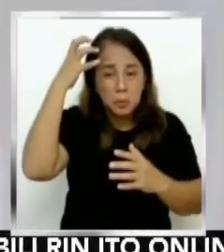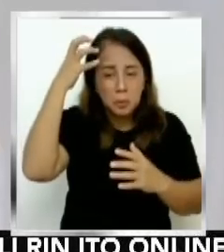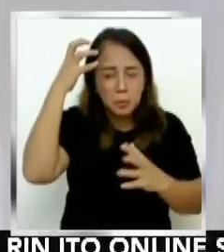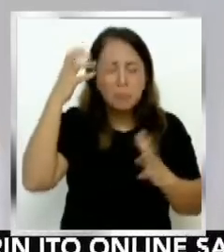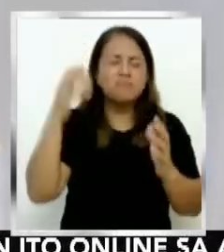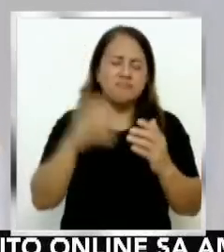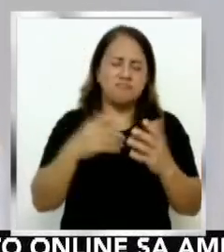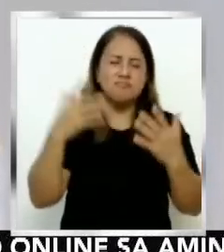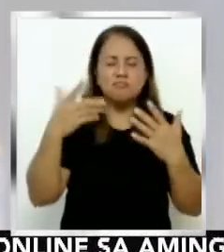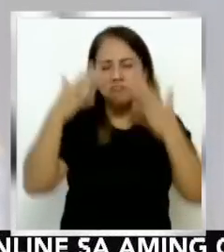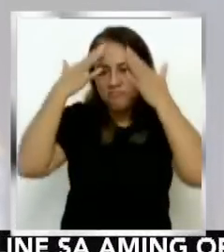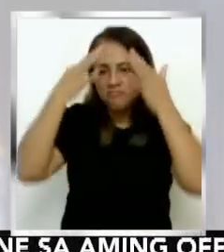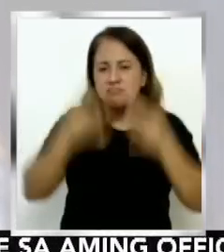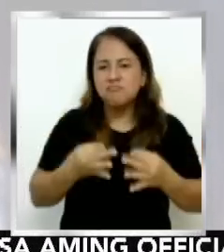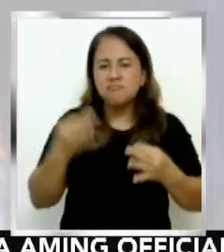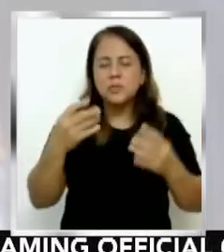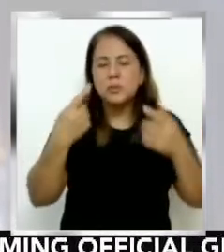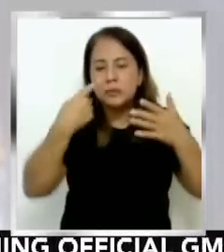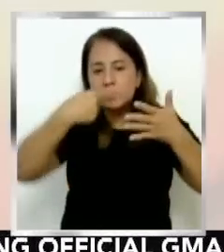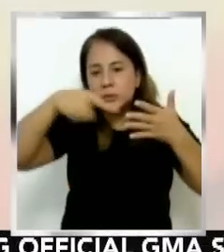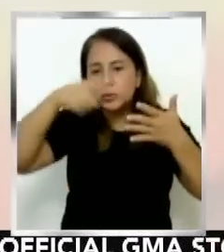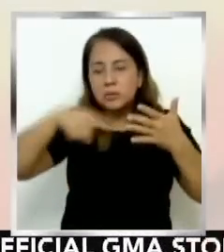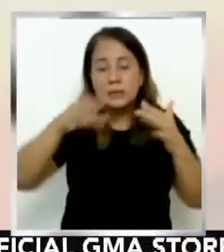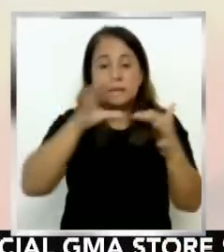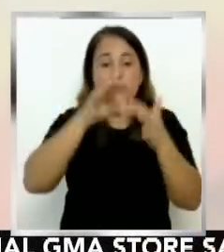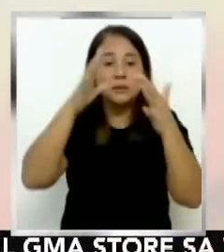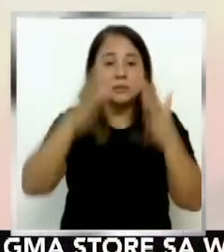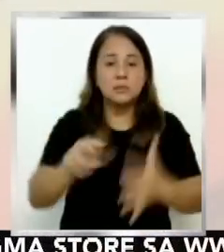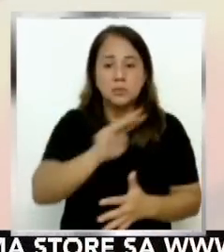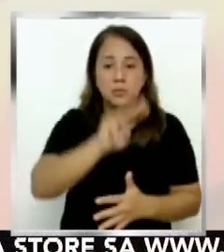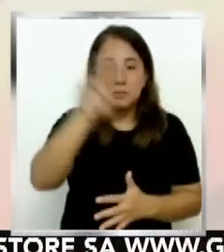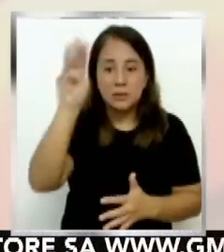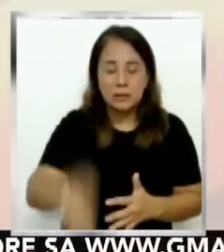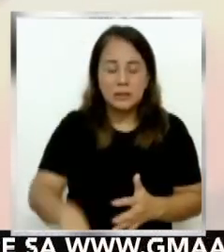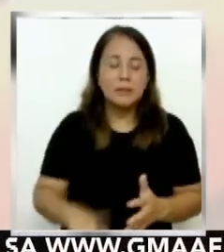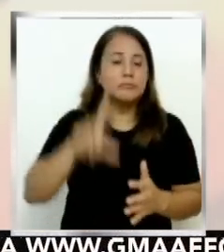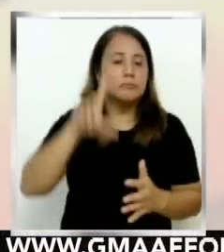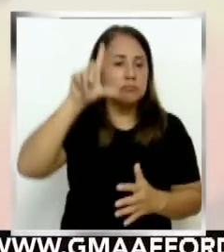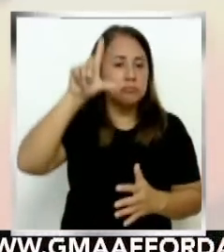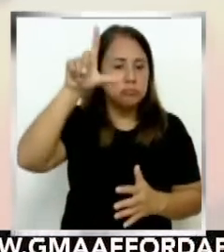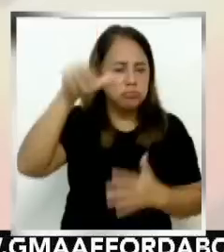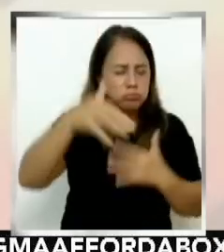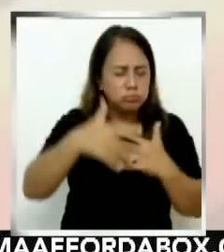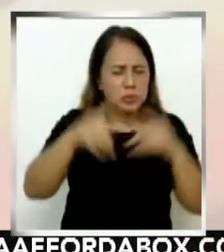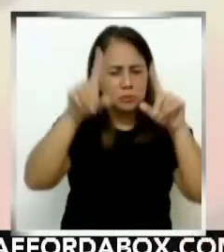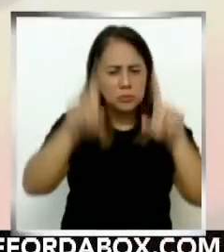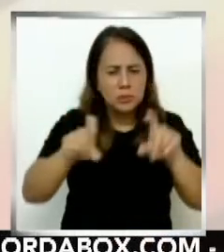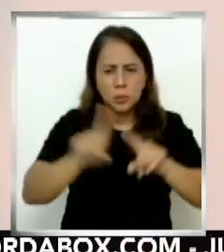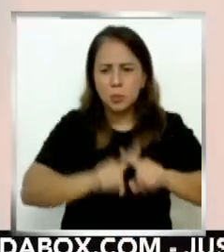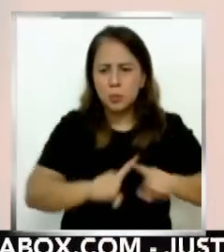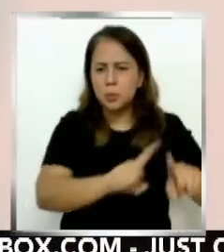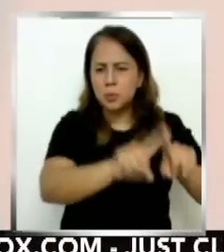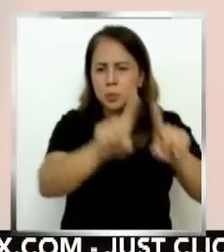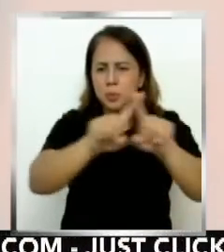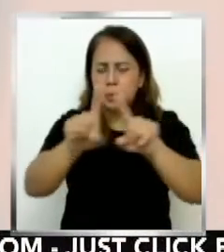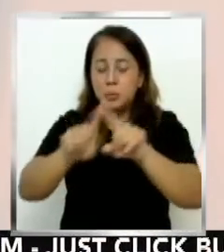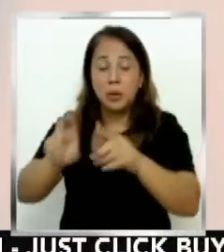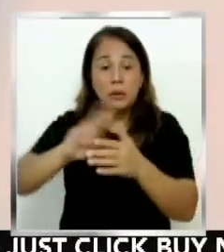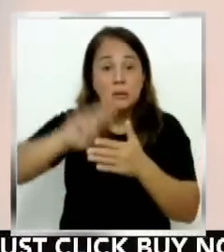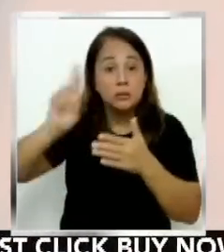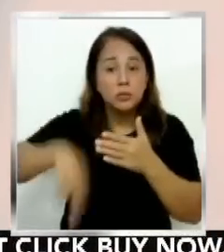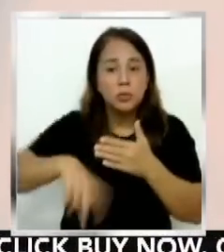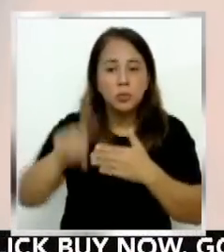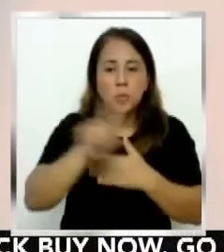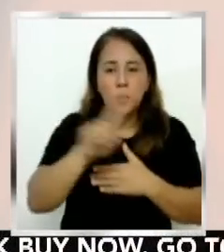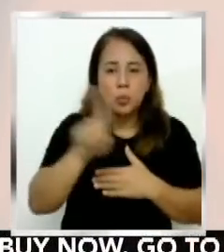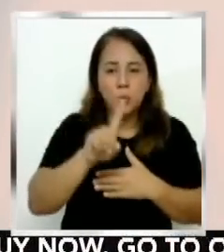na ipatingin ang anak sa espesyalista sa Maynila. Matapos ang iba't ibang test, ang naging diagnosis kay Jin Lei, pediatric